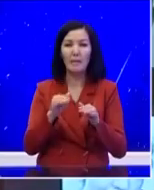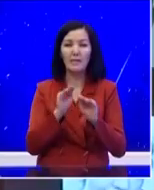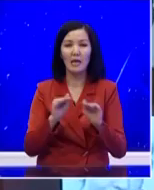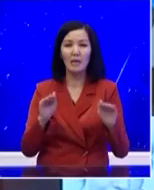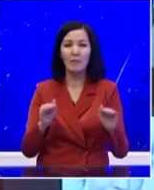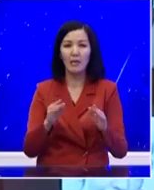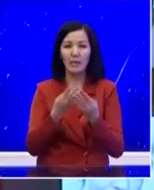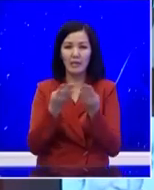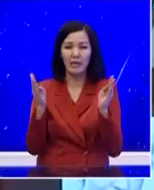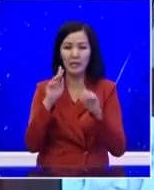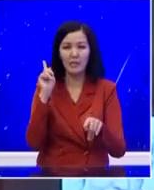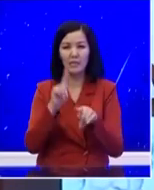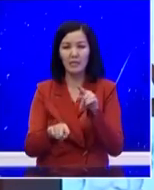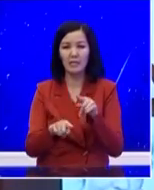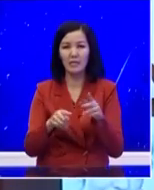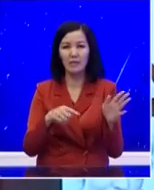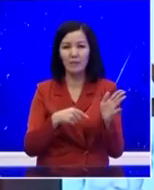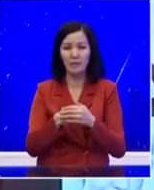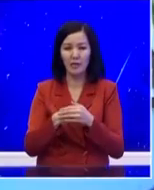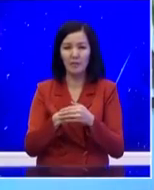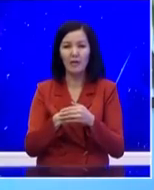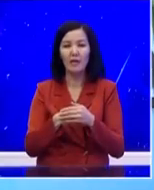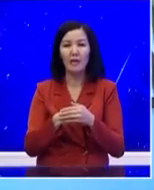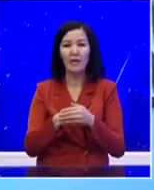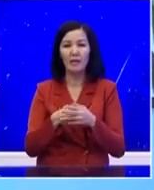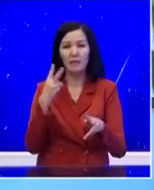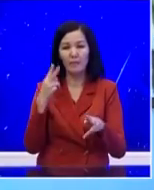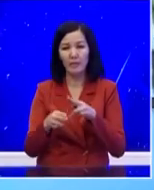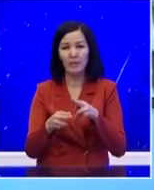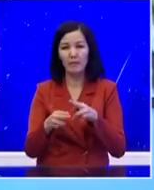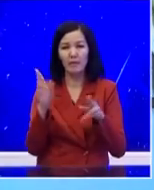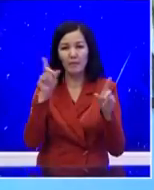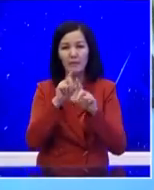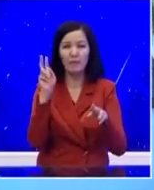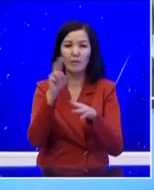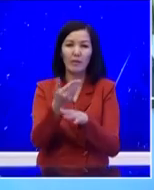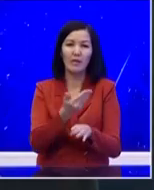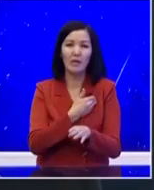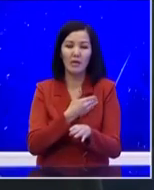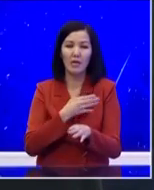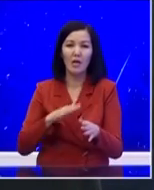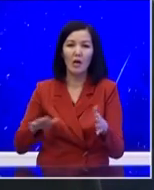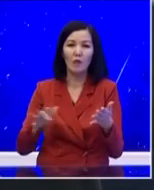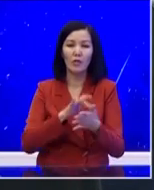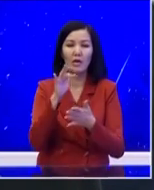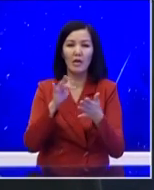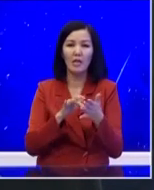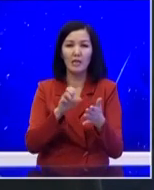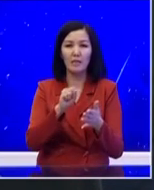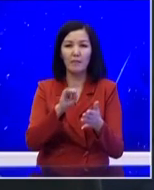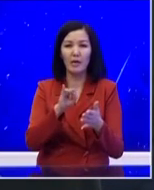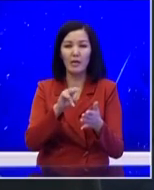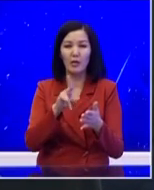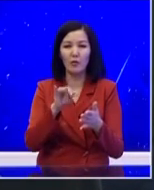шәкірттің карантин тезірек аяқталуын қалаған жүрек жарды тілегі. Осы орайда Майгүл Тілеутайқызы аудан қалалардағы оқушылармен